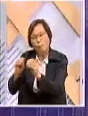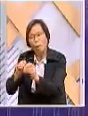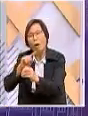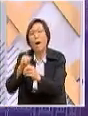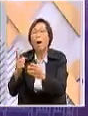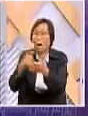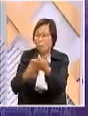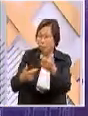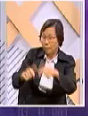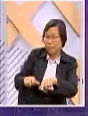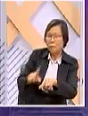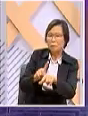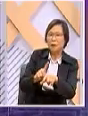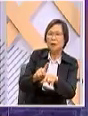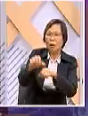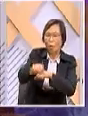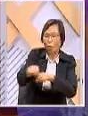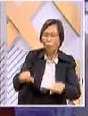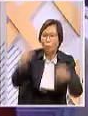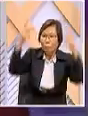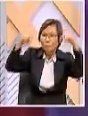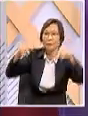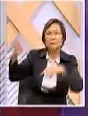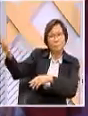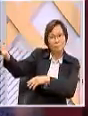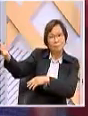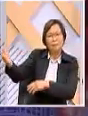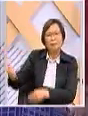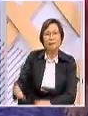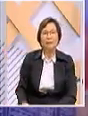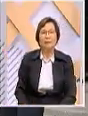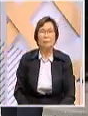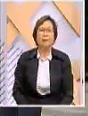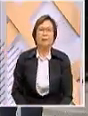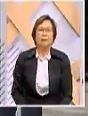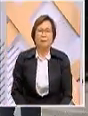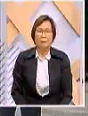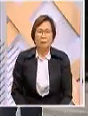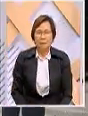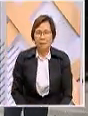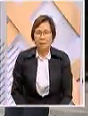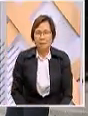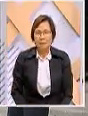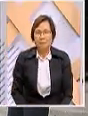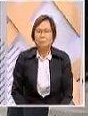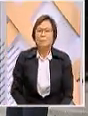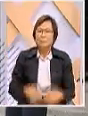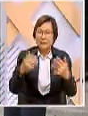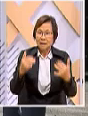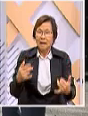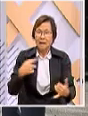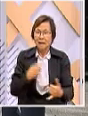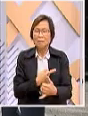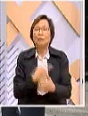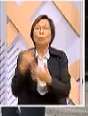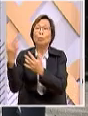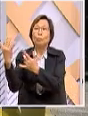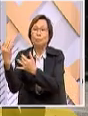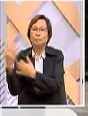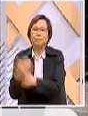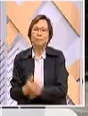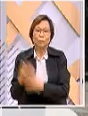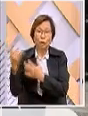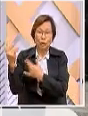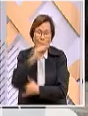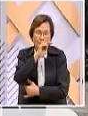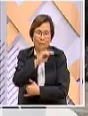berkenaan apa yang berlaku di Auditorium Perdana Angkasa Puri. Silakan. Yang pastinya dinantikan. Baik, sekarang ini kita nantikan seterusnya Yang